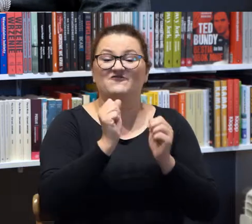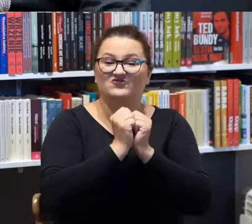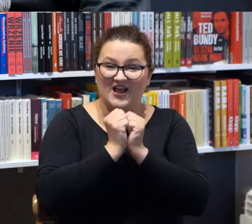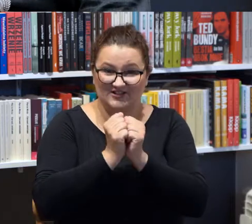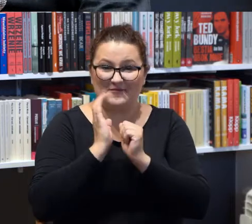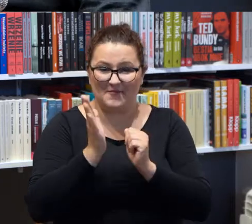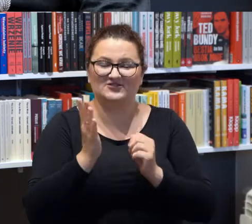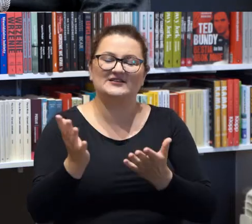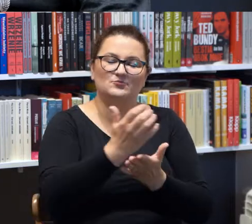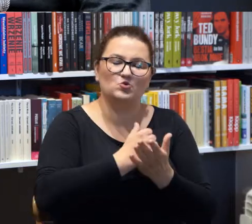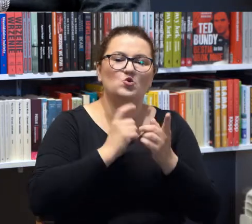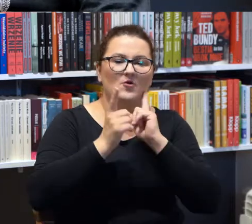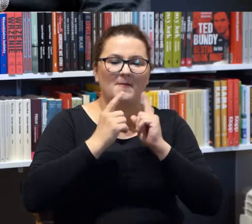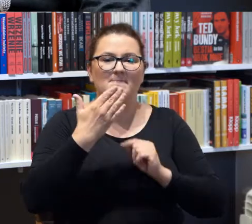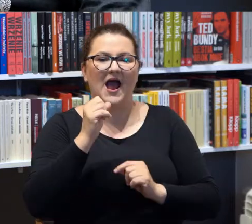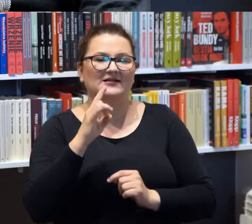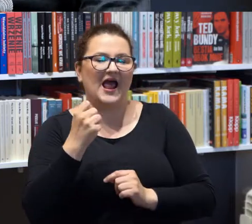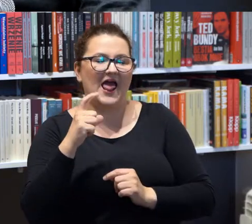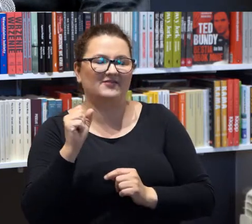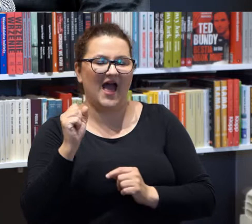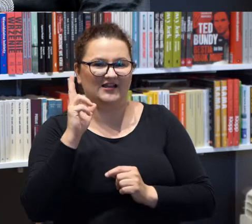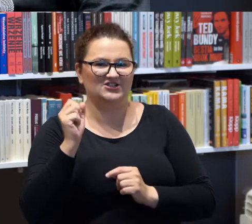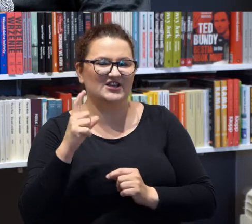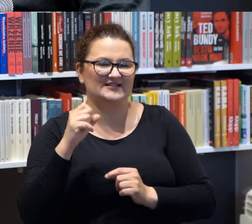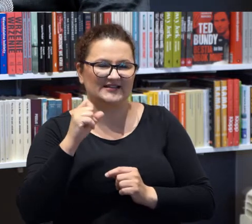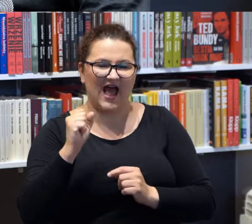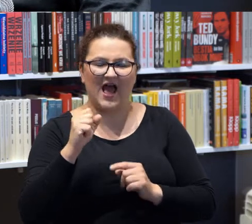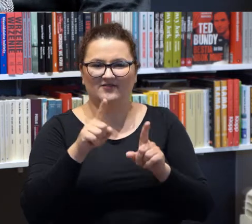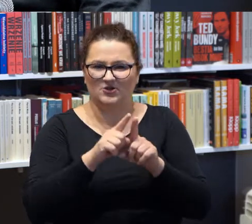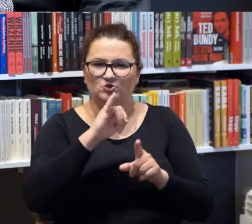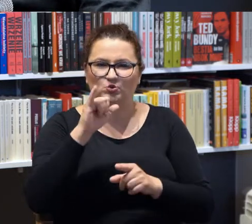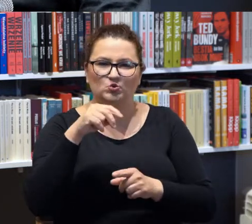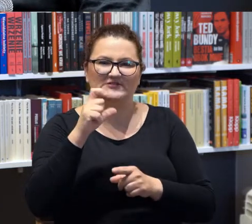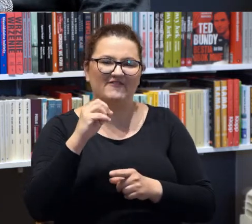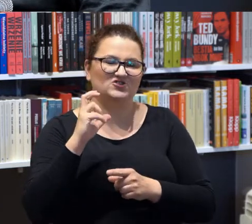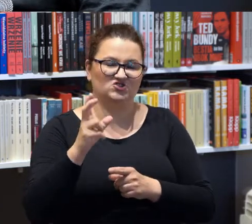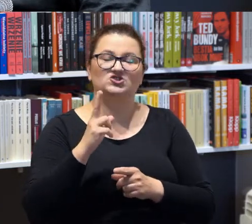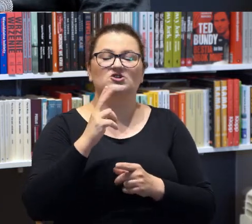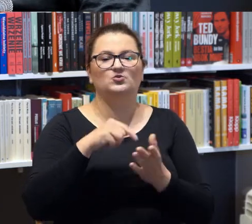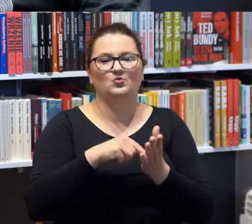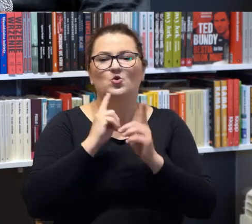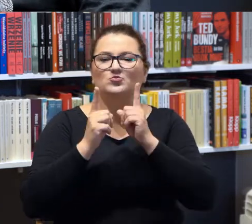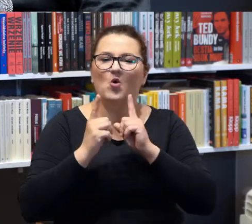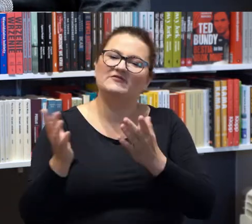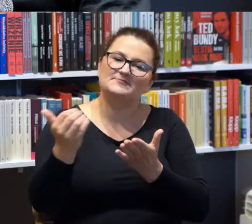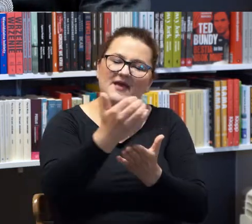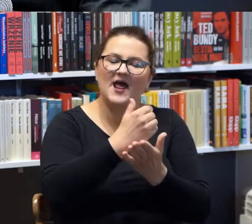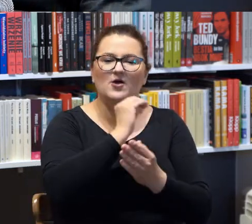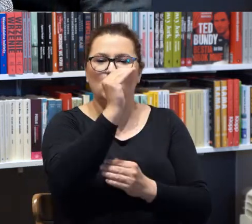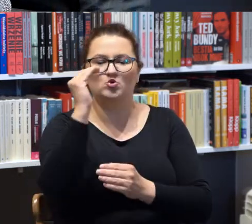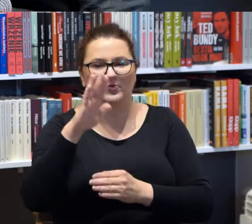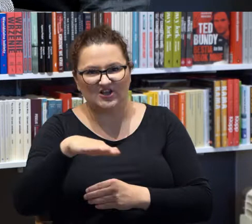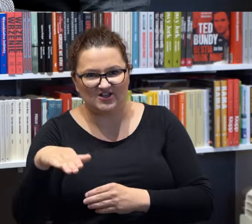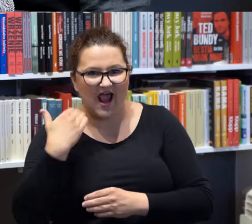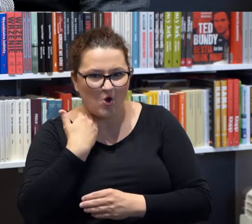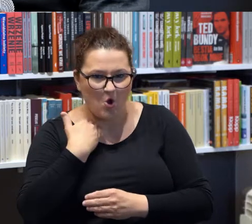wspaniały zbiór rozmów Magdaleny Kicińskiej i Agnieszki Jucewicz z dorosłymi dziećmi alkoholików. Ale kiedy siadałam do pisania tej książki, to jeszcze tego